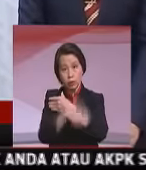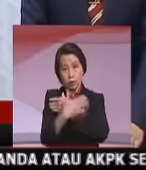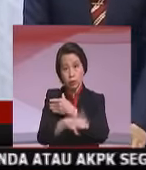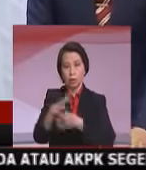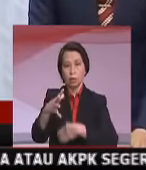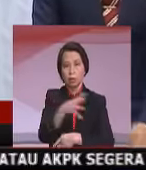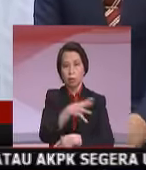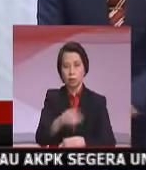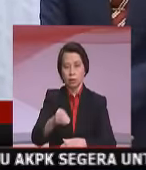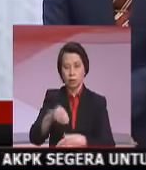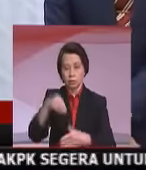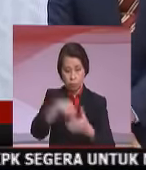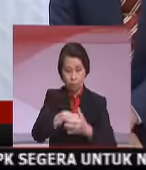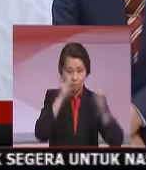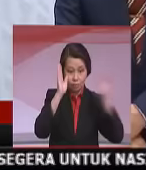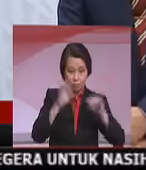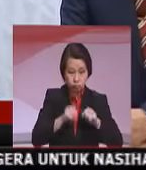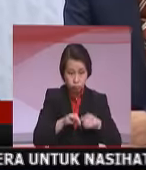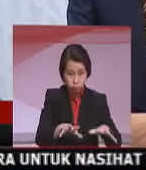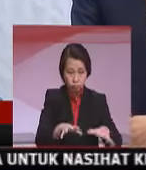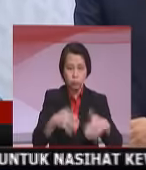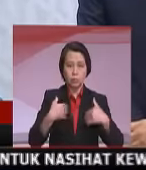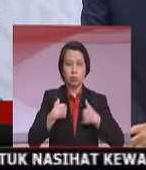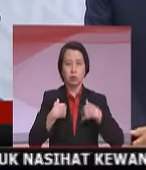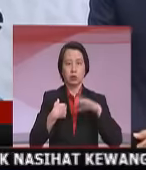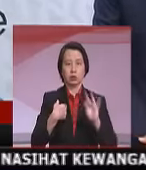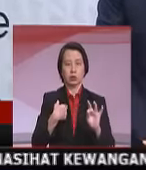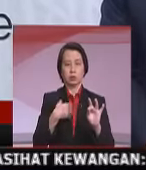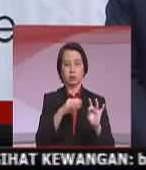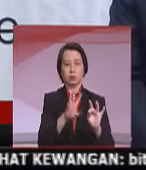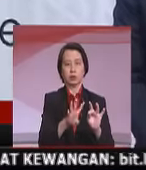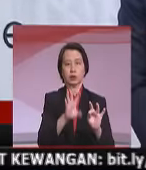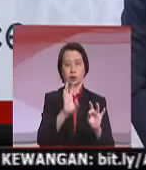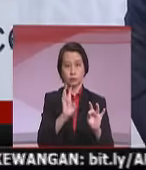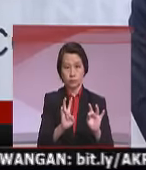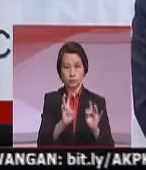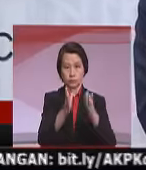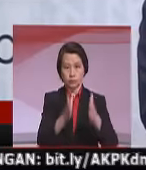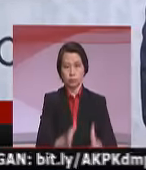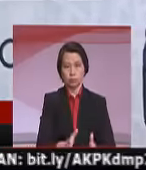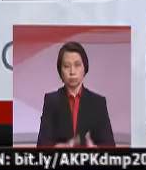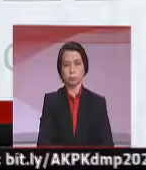penularan COVID-19 dalam negara pula adalah 847 kes.